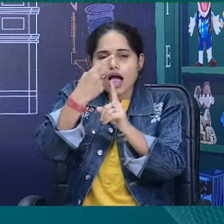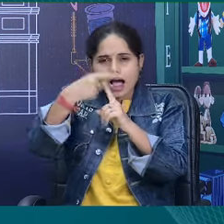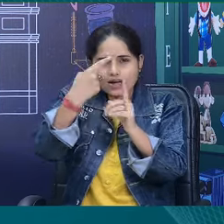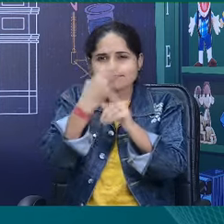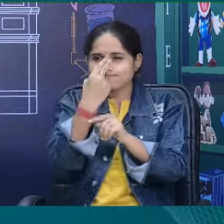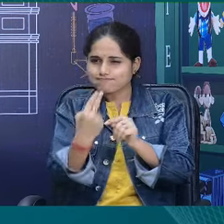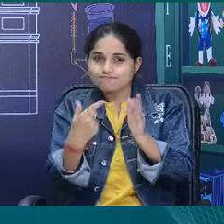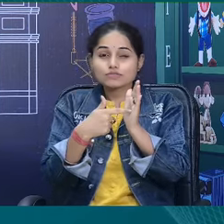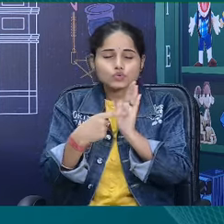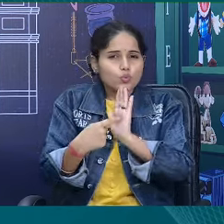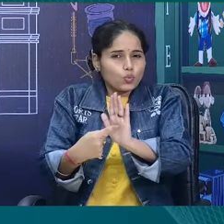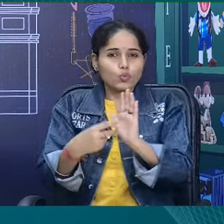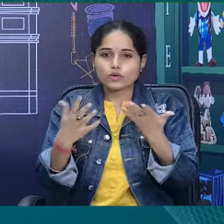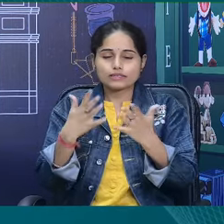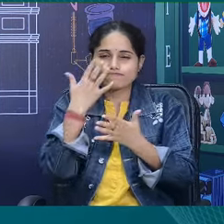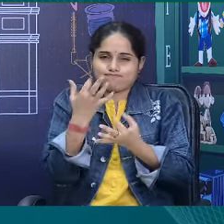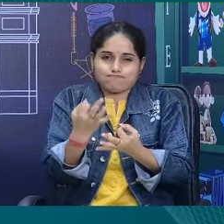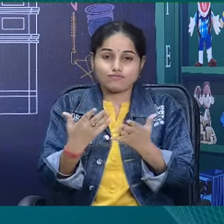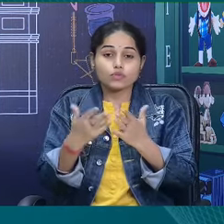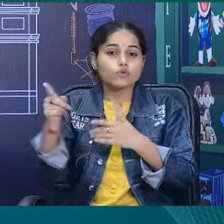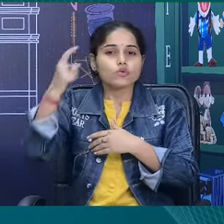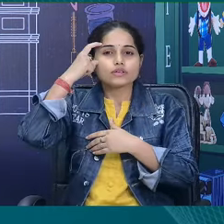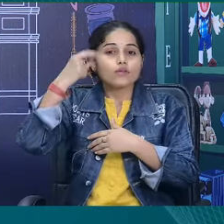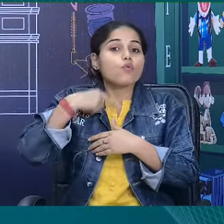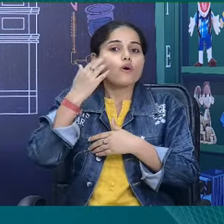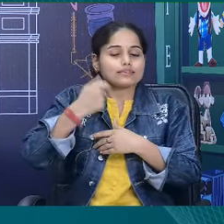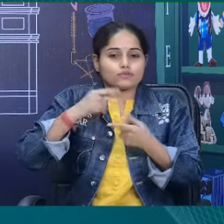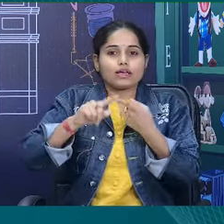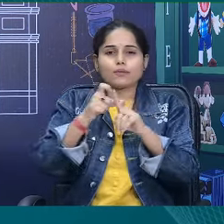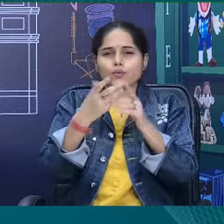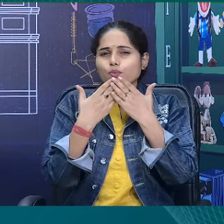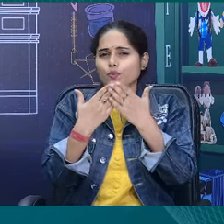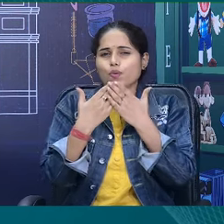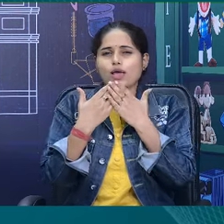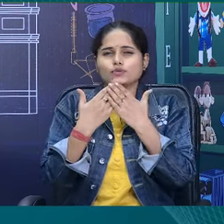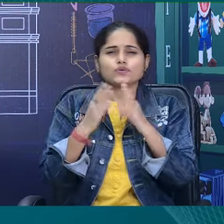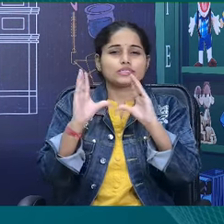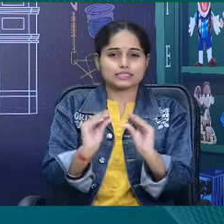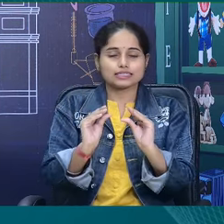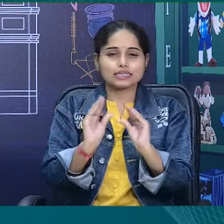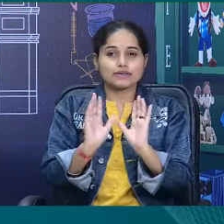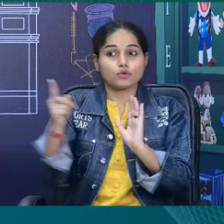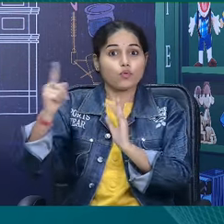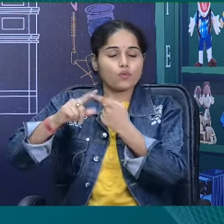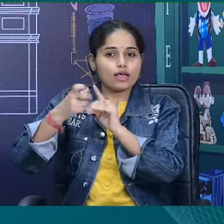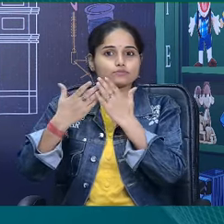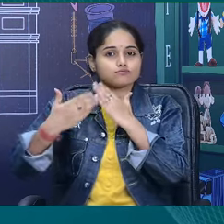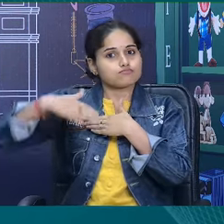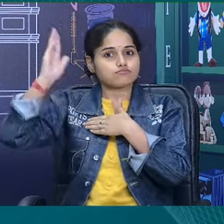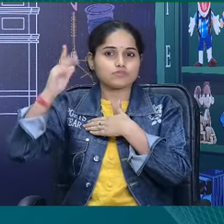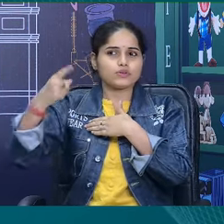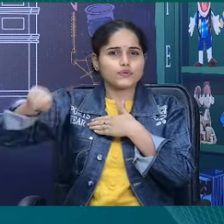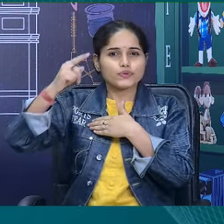सकते क्योंकि उनका मानना यह था क्योंकि हम लोग एजुकेशन वाइज शायद थोड़े से पिछड़े हैं उनसे तो वह यह मान के चलते थे कि हम लोग